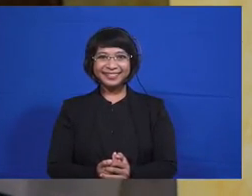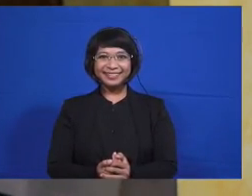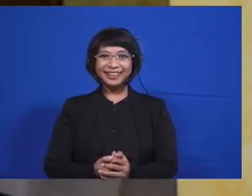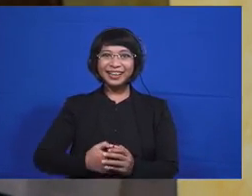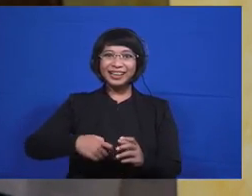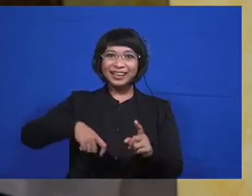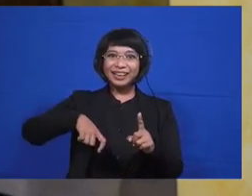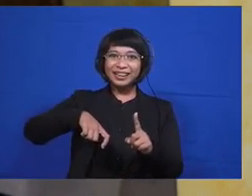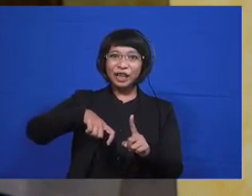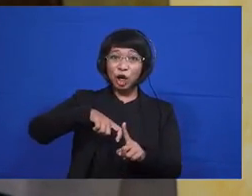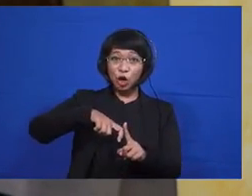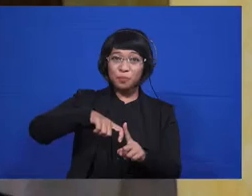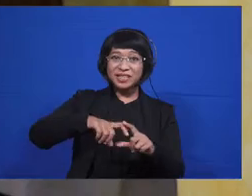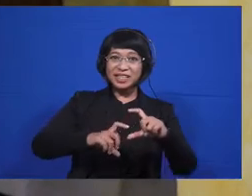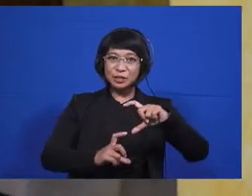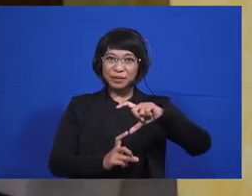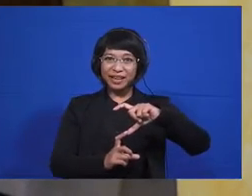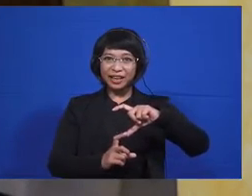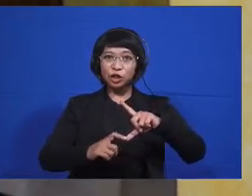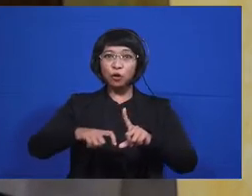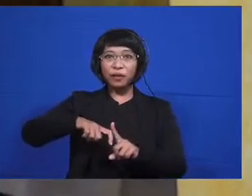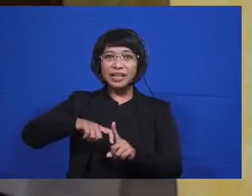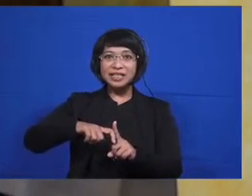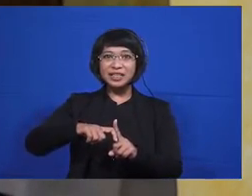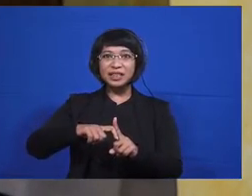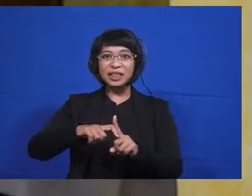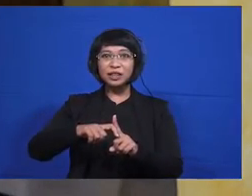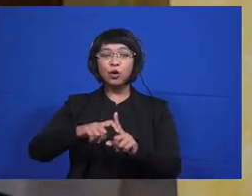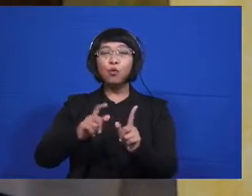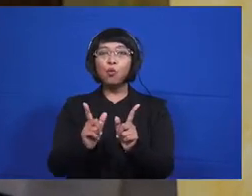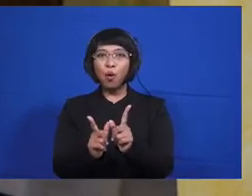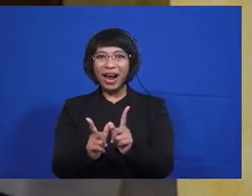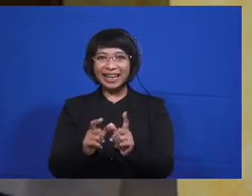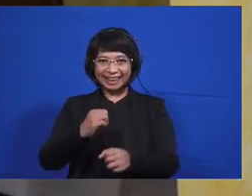Komisi Seminari Konferensi Wali Gereja